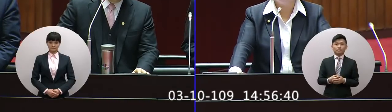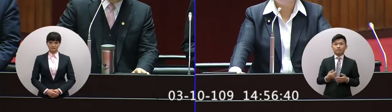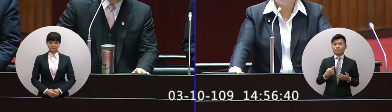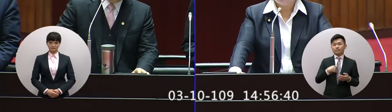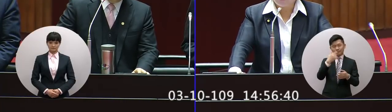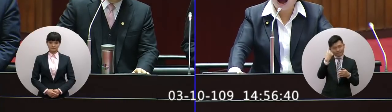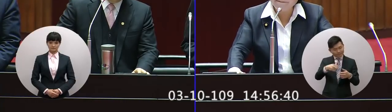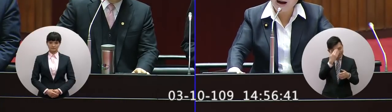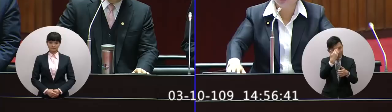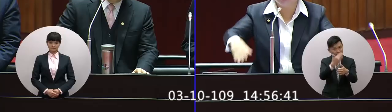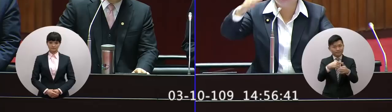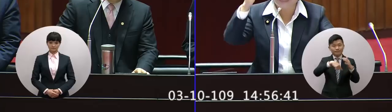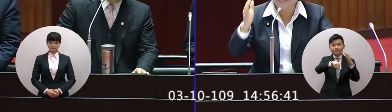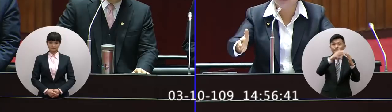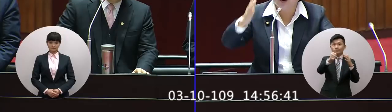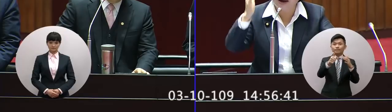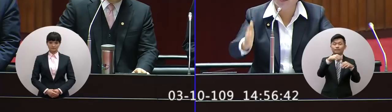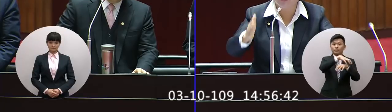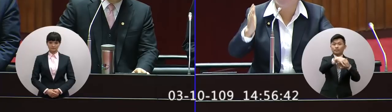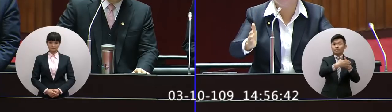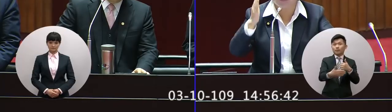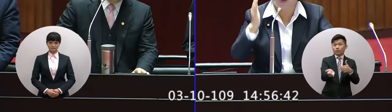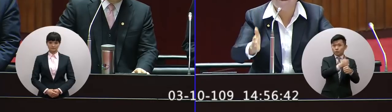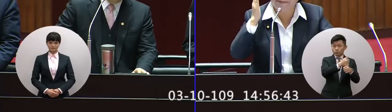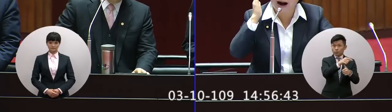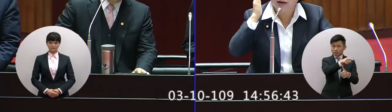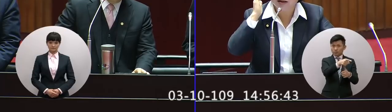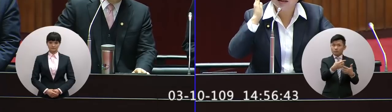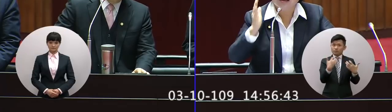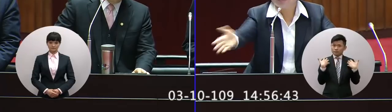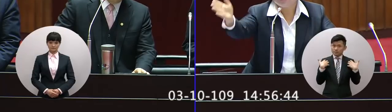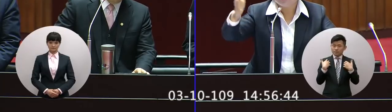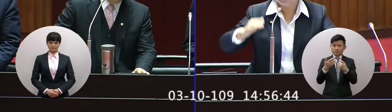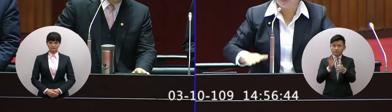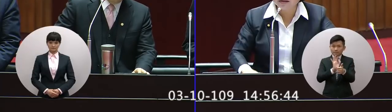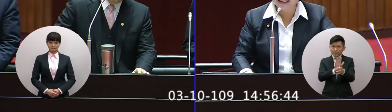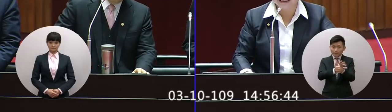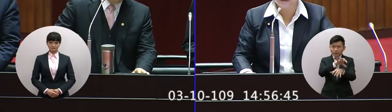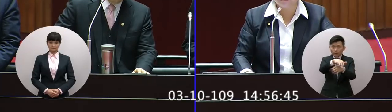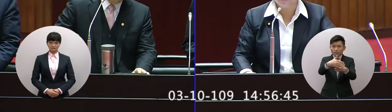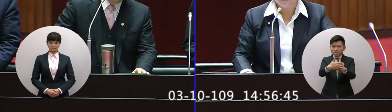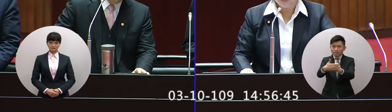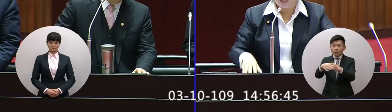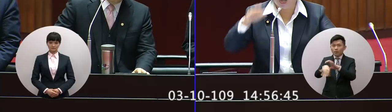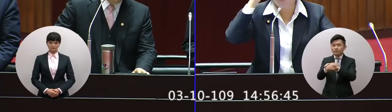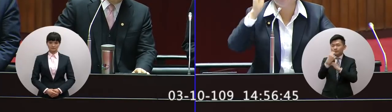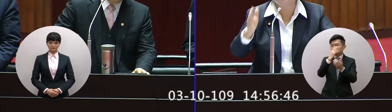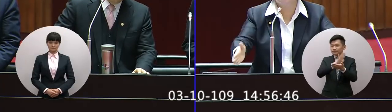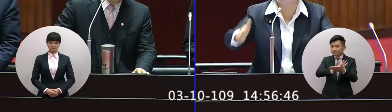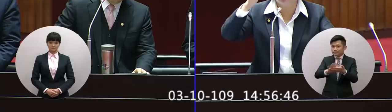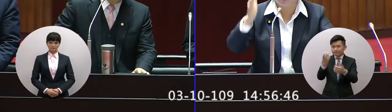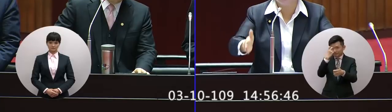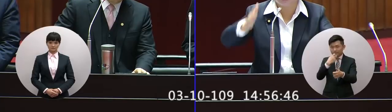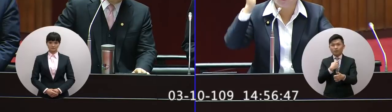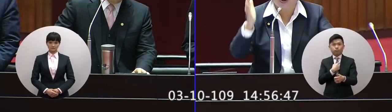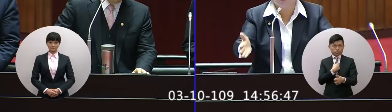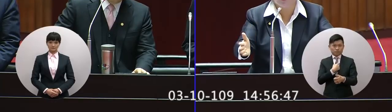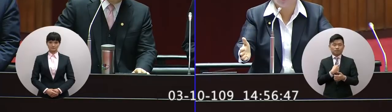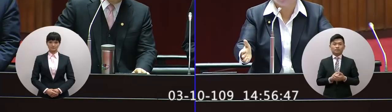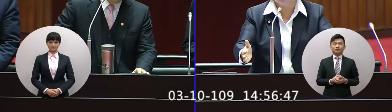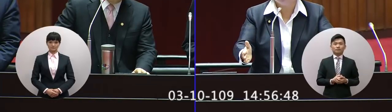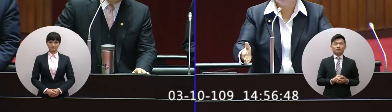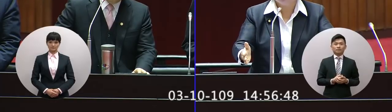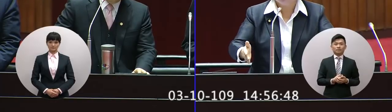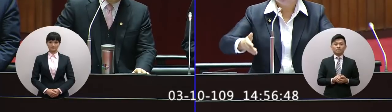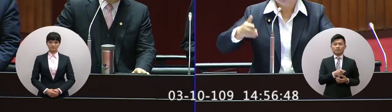长，环保署应该是维护我们的环保空气清新，而不是做一个维